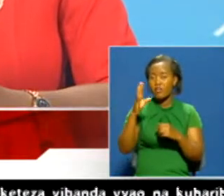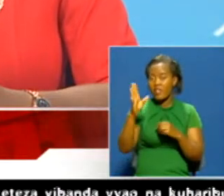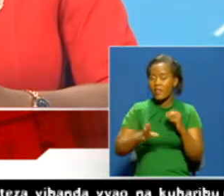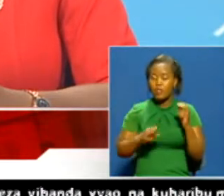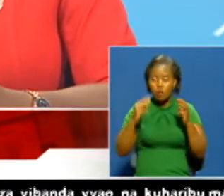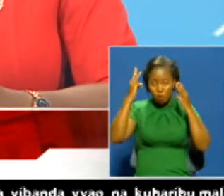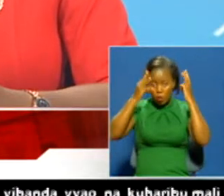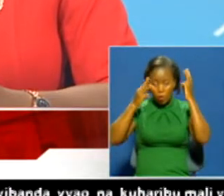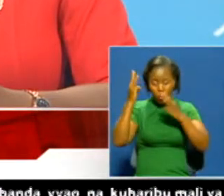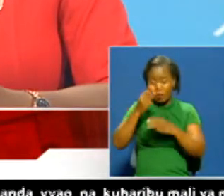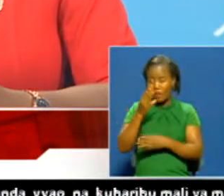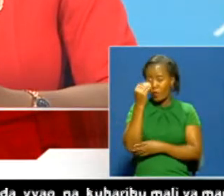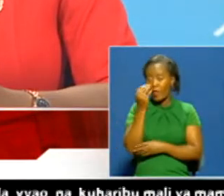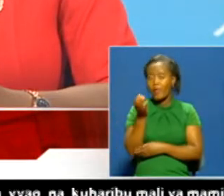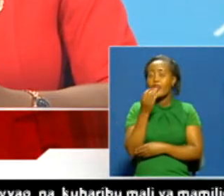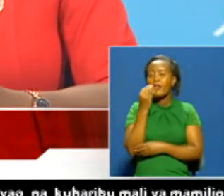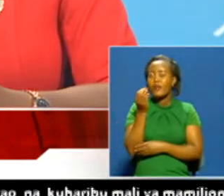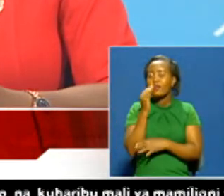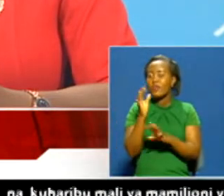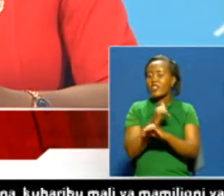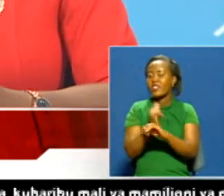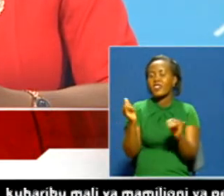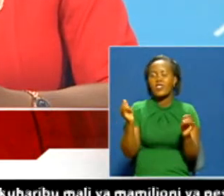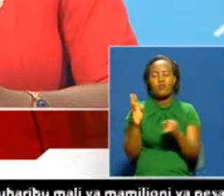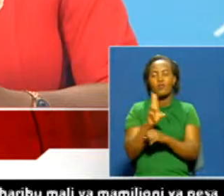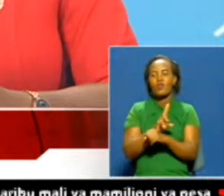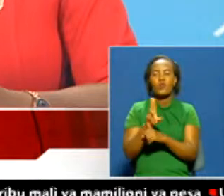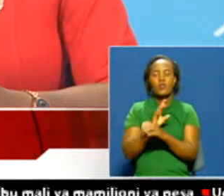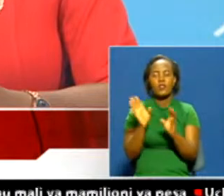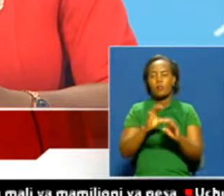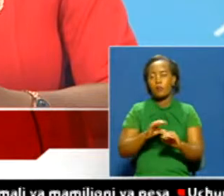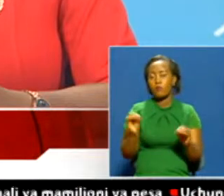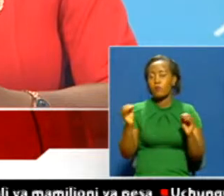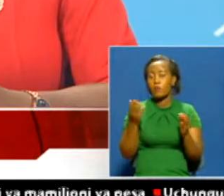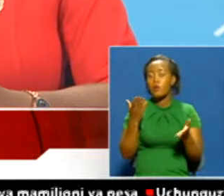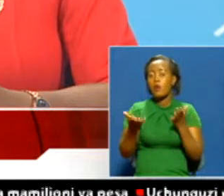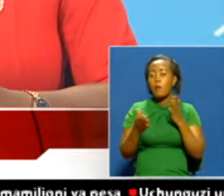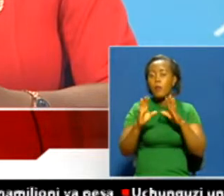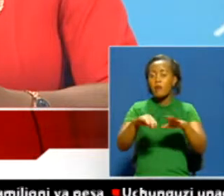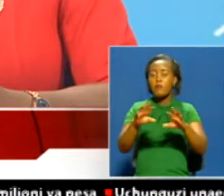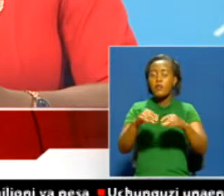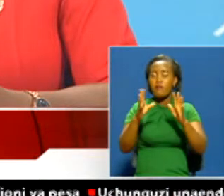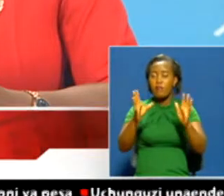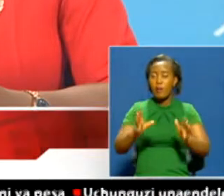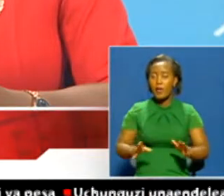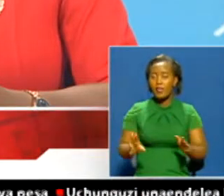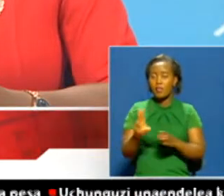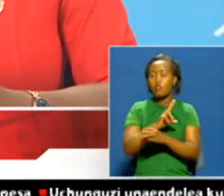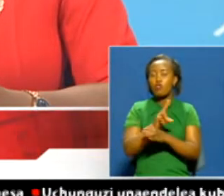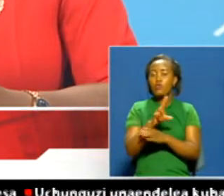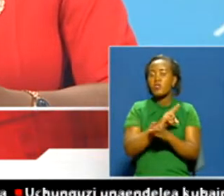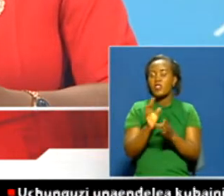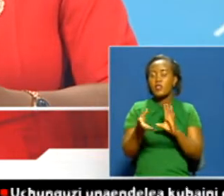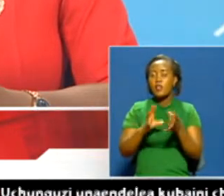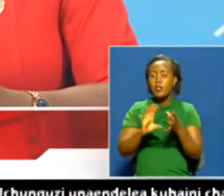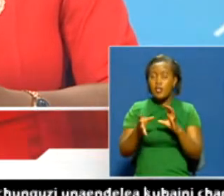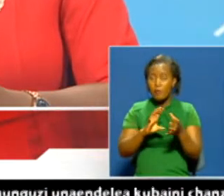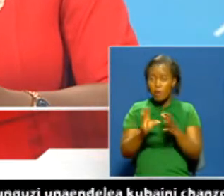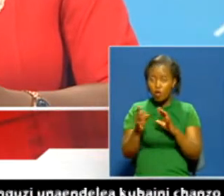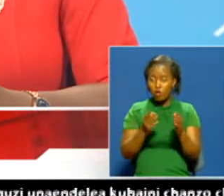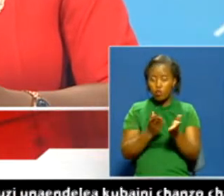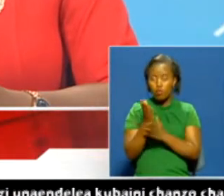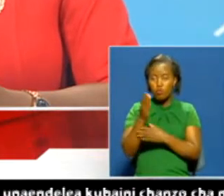salama kwa matumizi, huku ikikisiwa kwamba wakulima huenda wanatumia kemikali za kuua wadudu kwenye mimea yao kupita